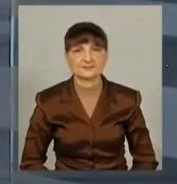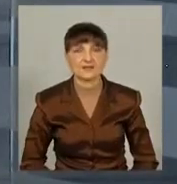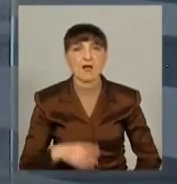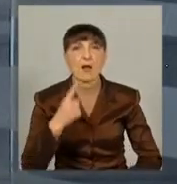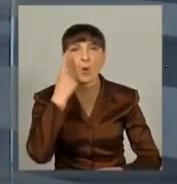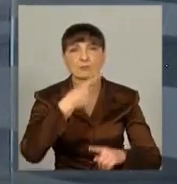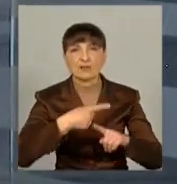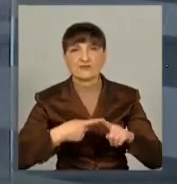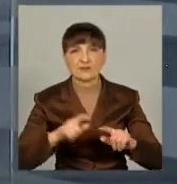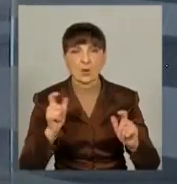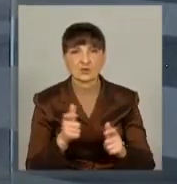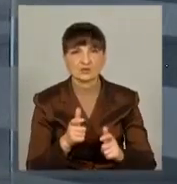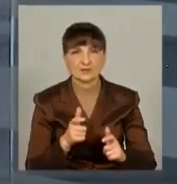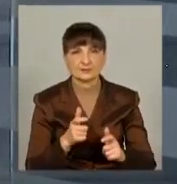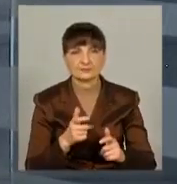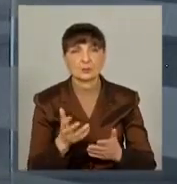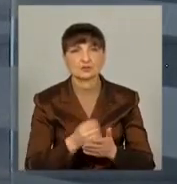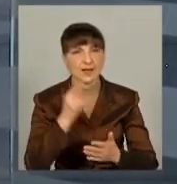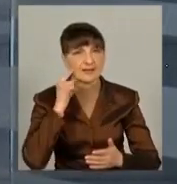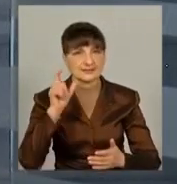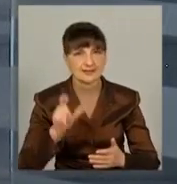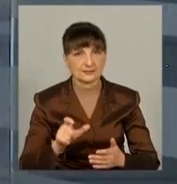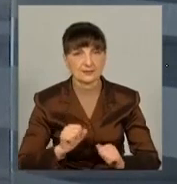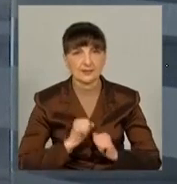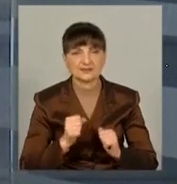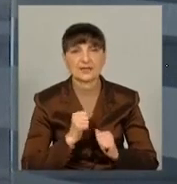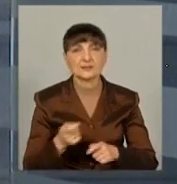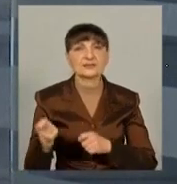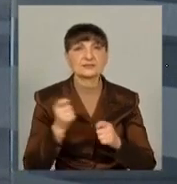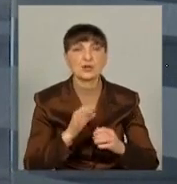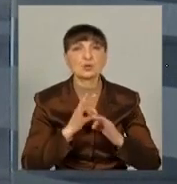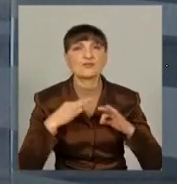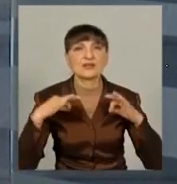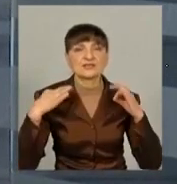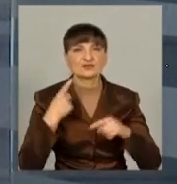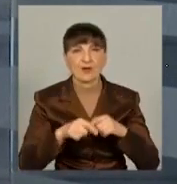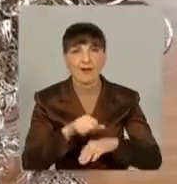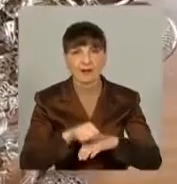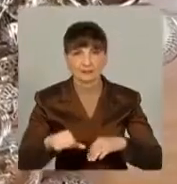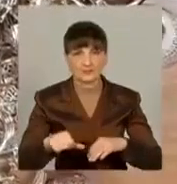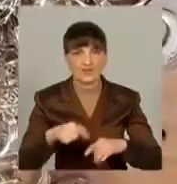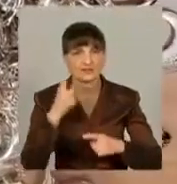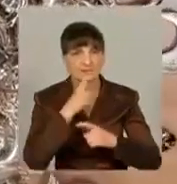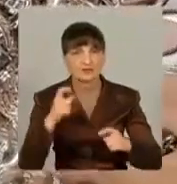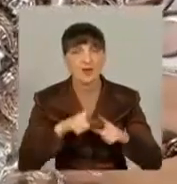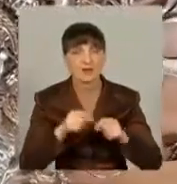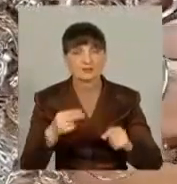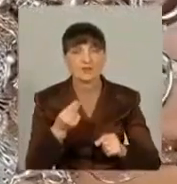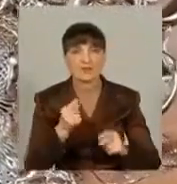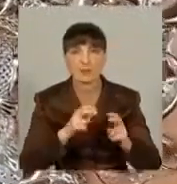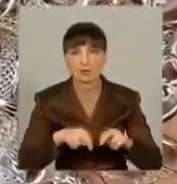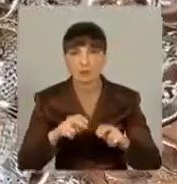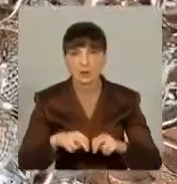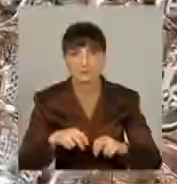Полтора года ограничения свободы получил казахстанец, пытавшийся перевезти ювелирные изделия через границу. Как сообщили в агентстве по